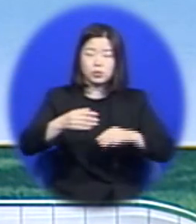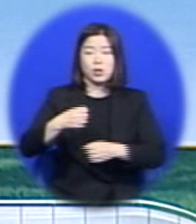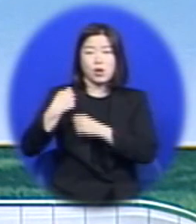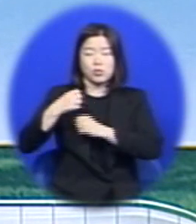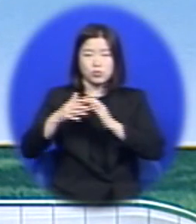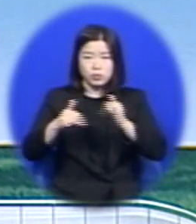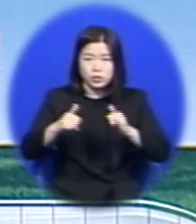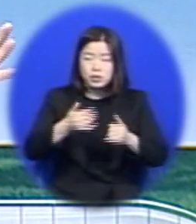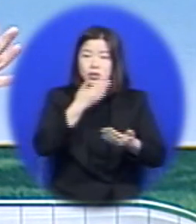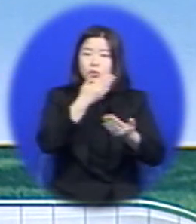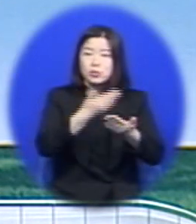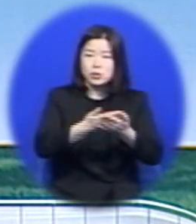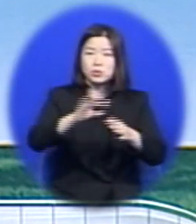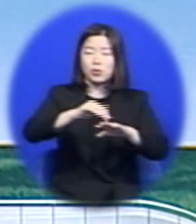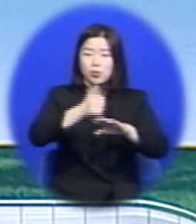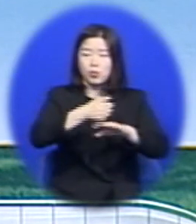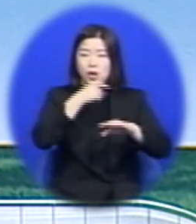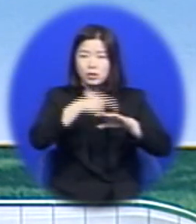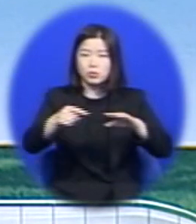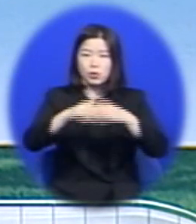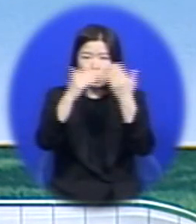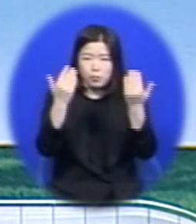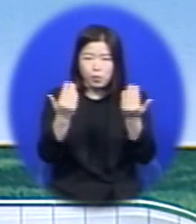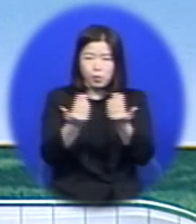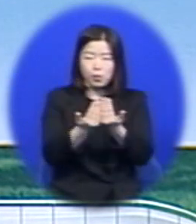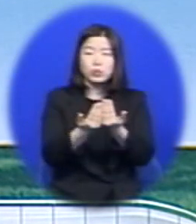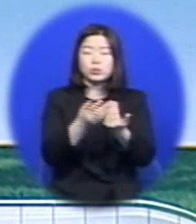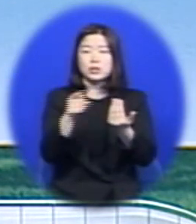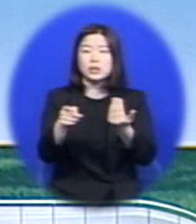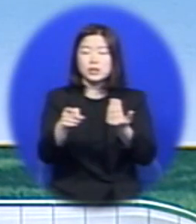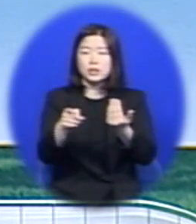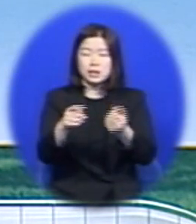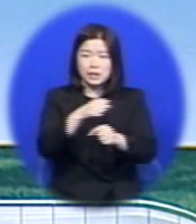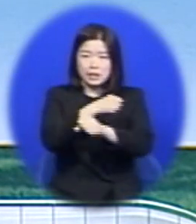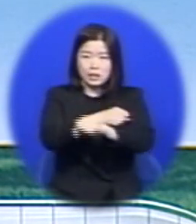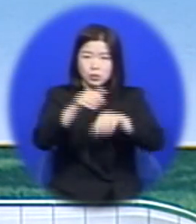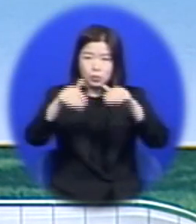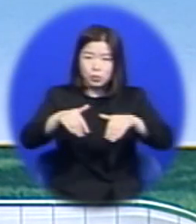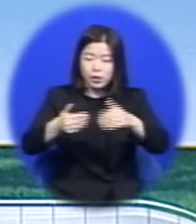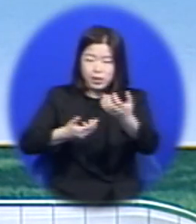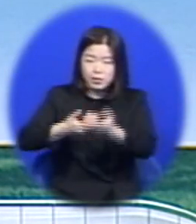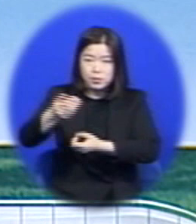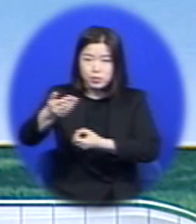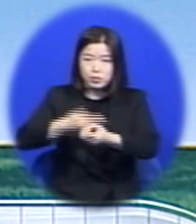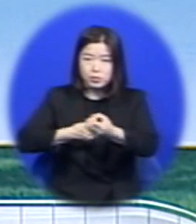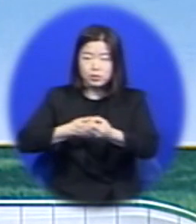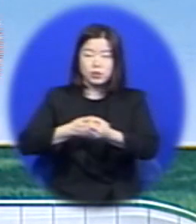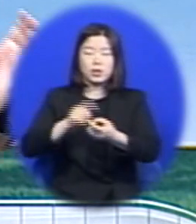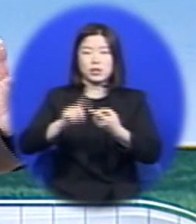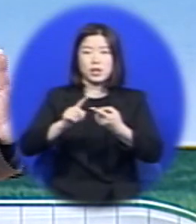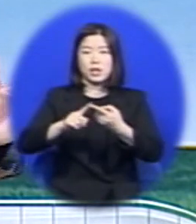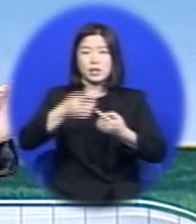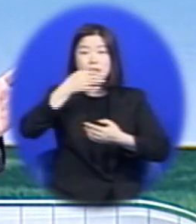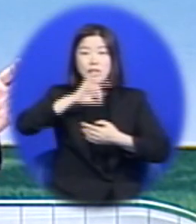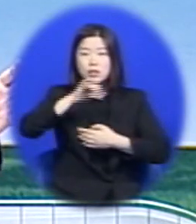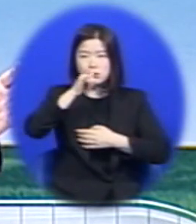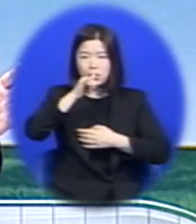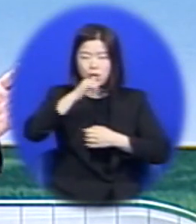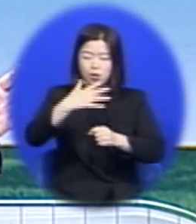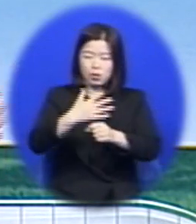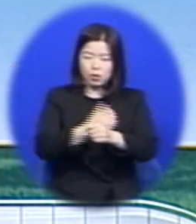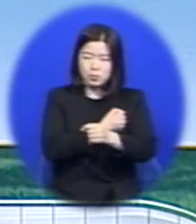상인, 재벌, 모든 이들이 다 그 노예 무역의 혜택을 보고 있었습니다. 엄청난 로비가